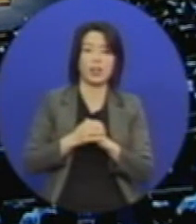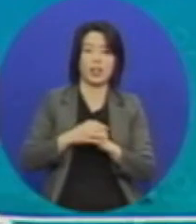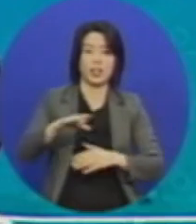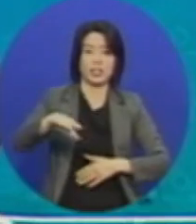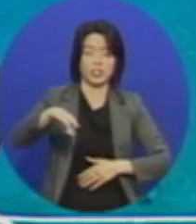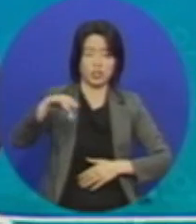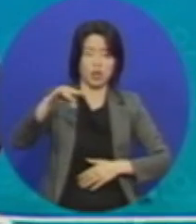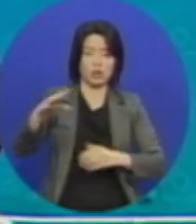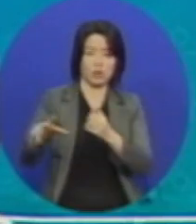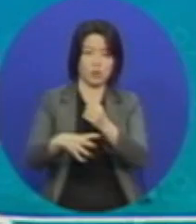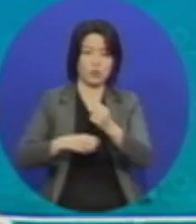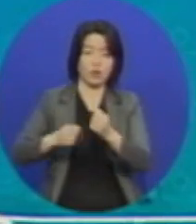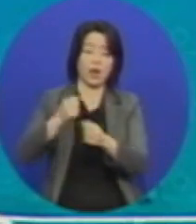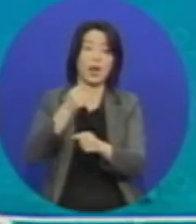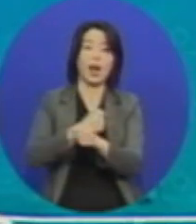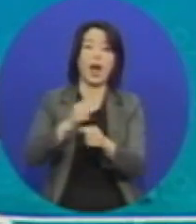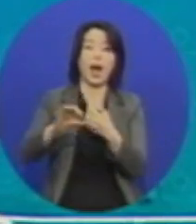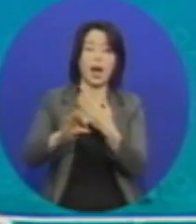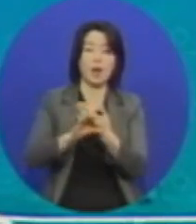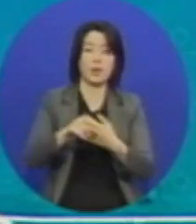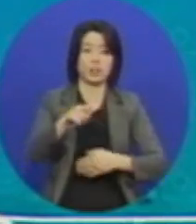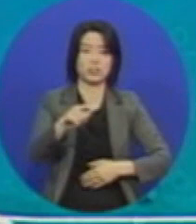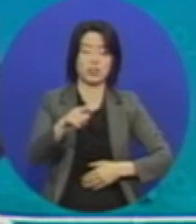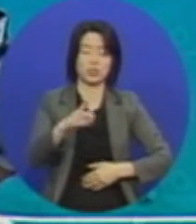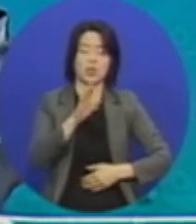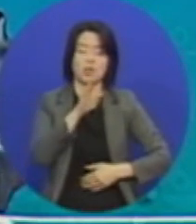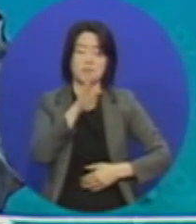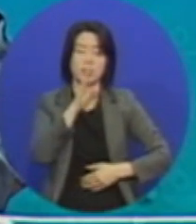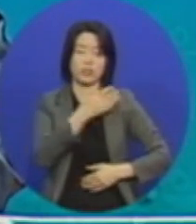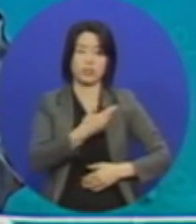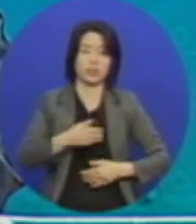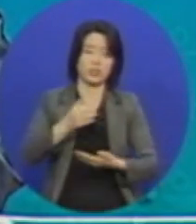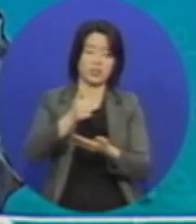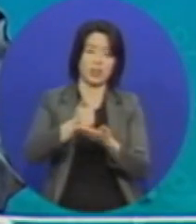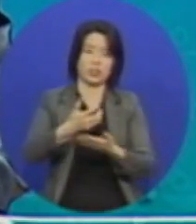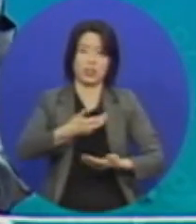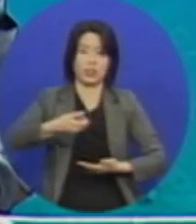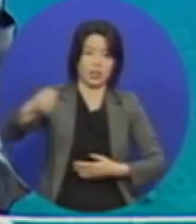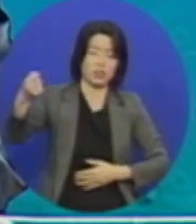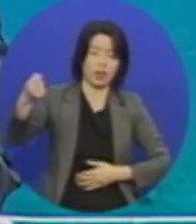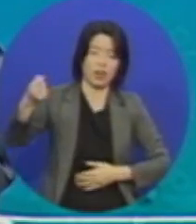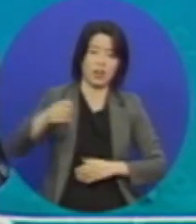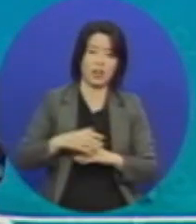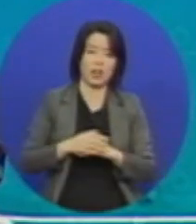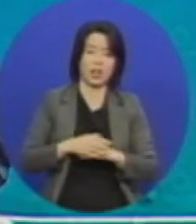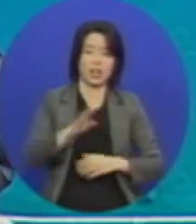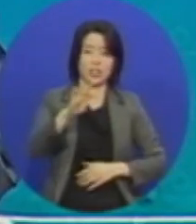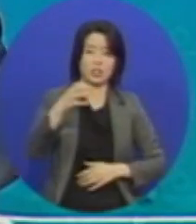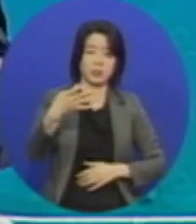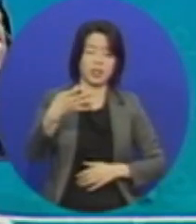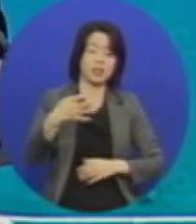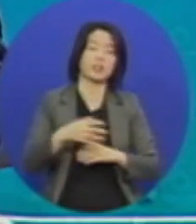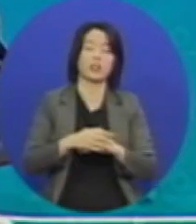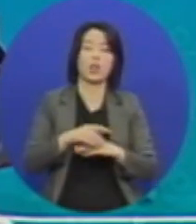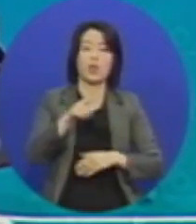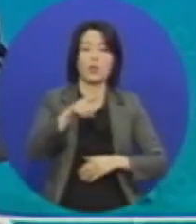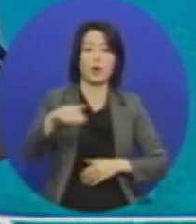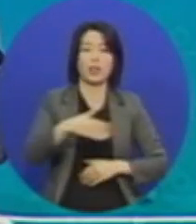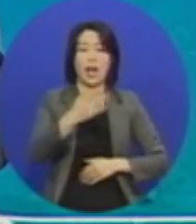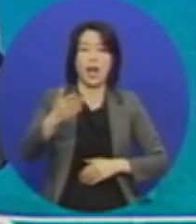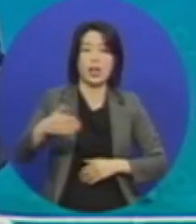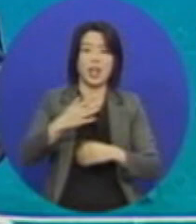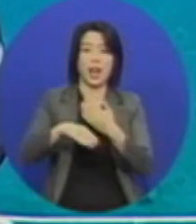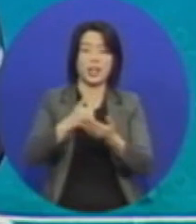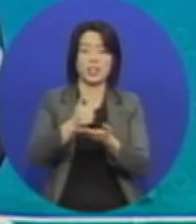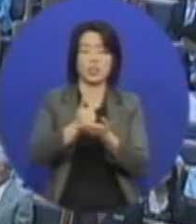수확을 하면 반드시 그것을 제 3장 에게로 가져가라는 것 14절에 너희는 너희 하나님께 예물을